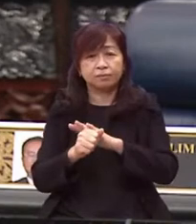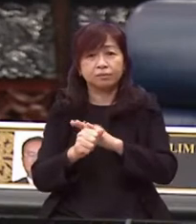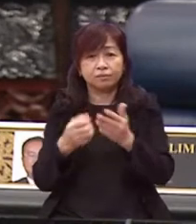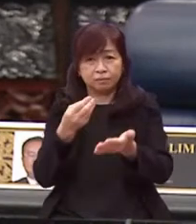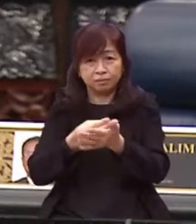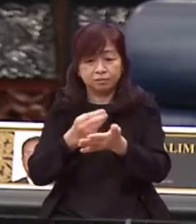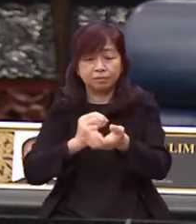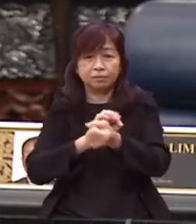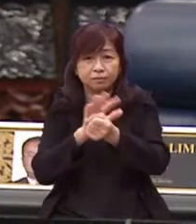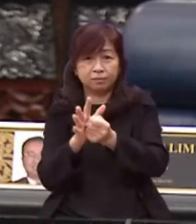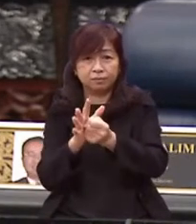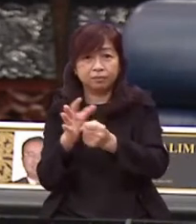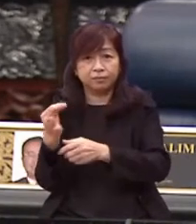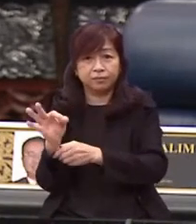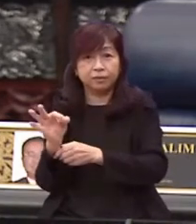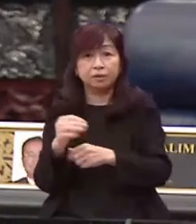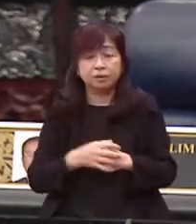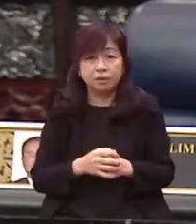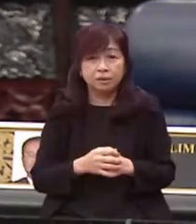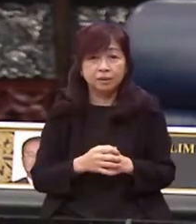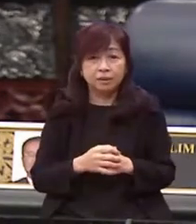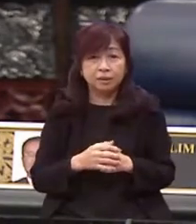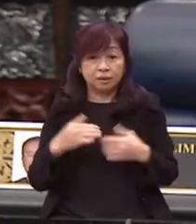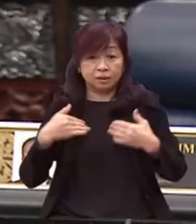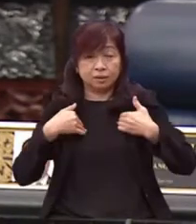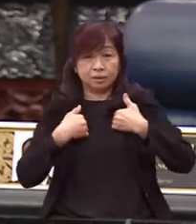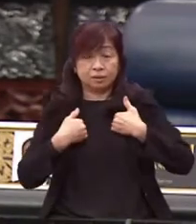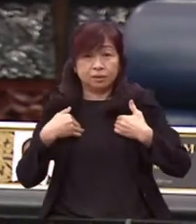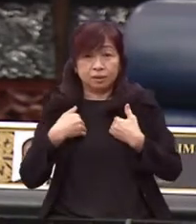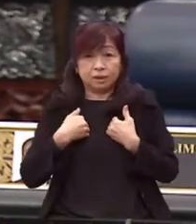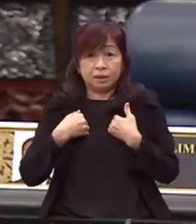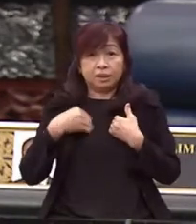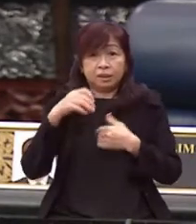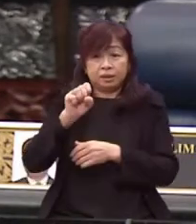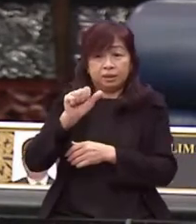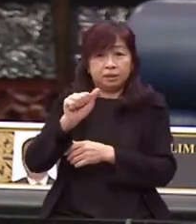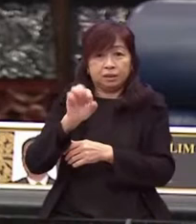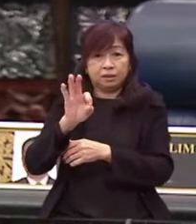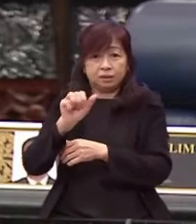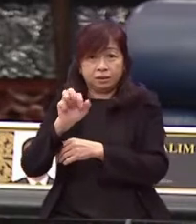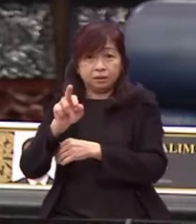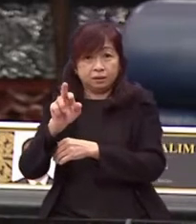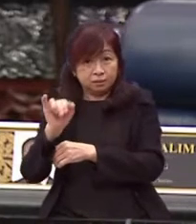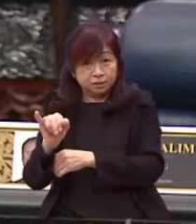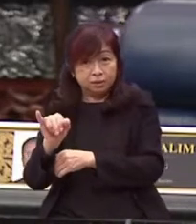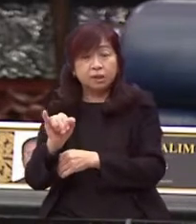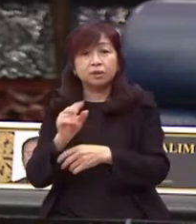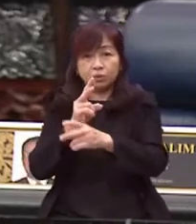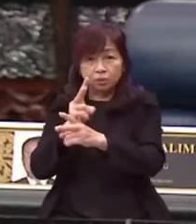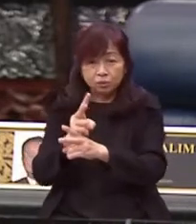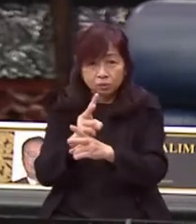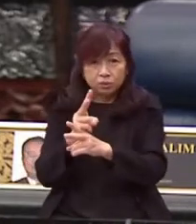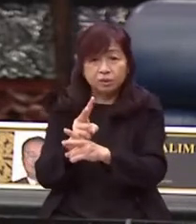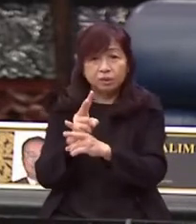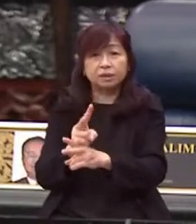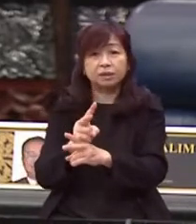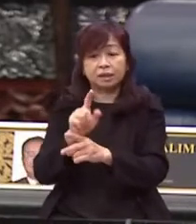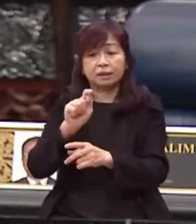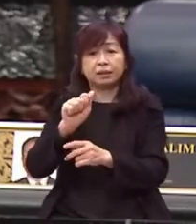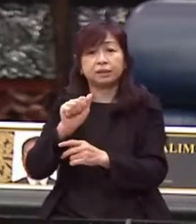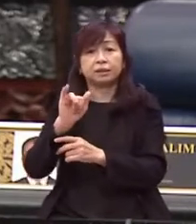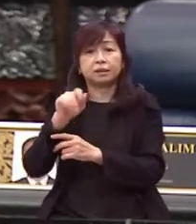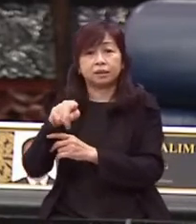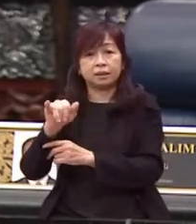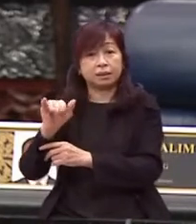Zoo typing and night Safari pula dimiliki dan diuruskan oleh majelis pembandaran Taipei dalam tempo yang sama